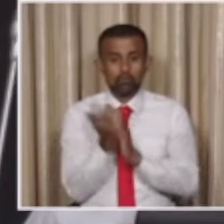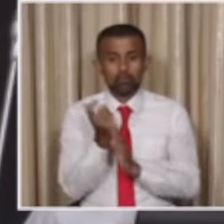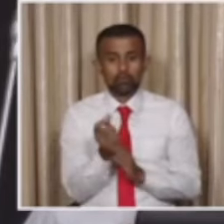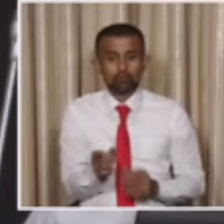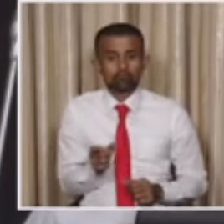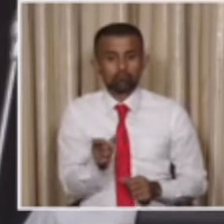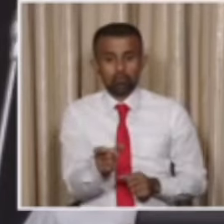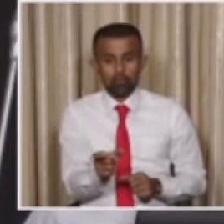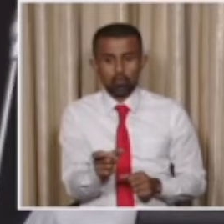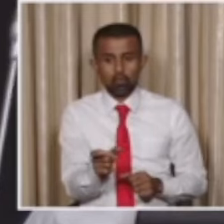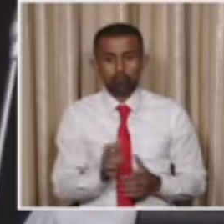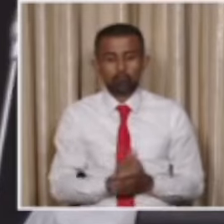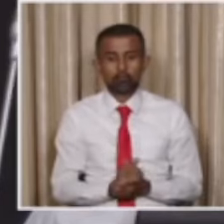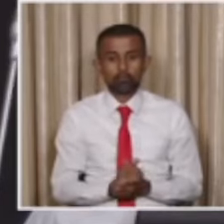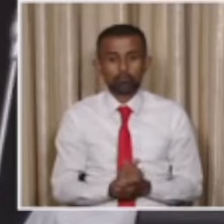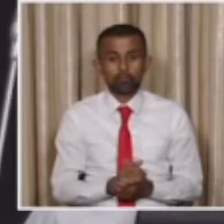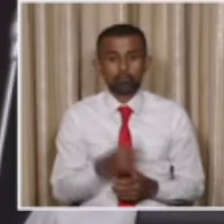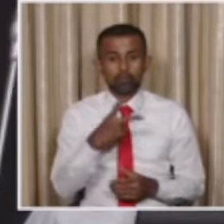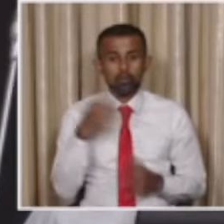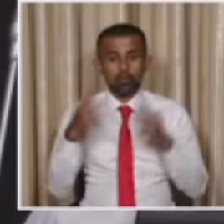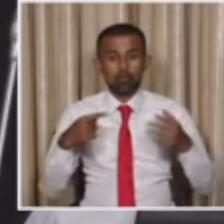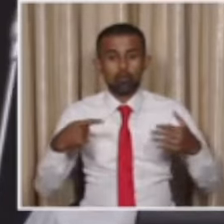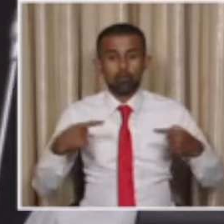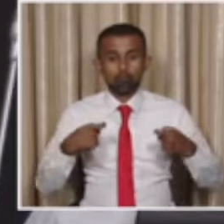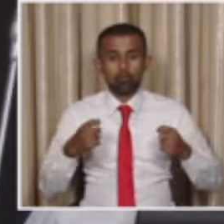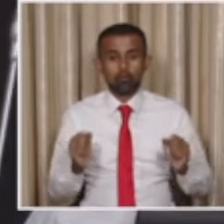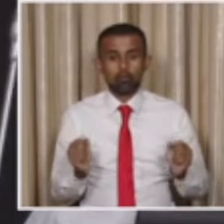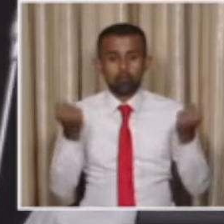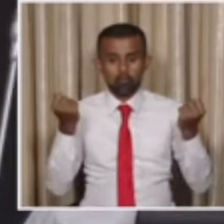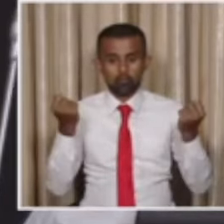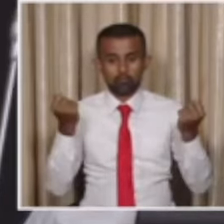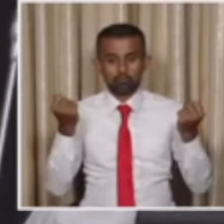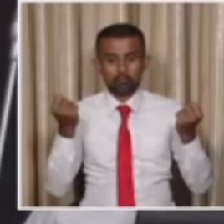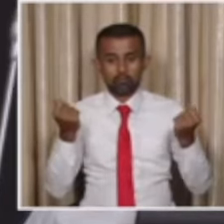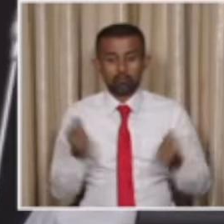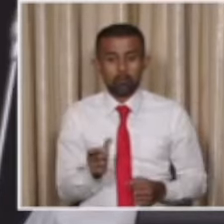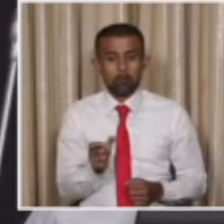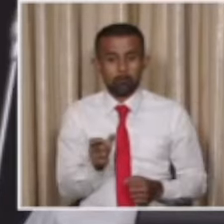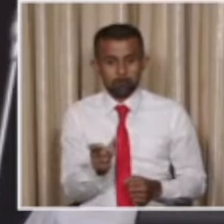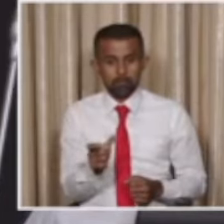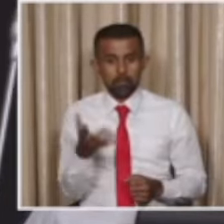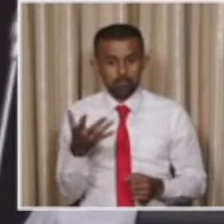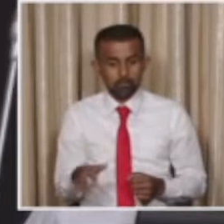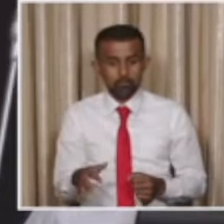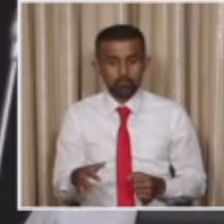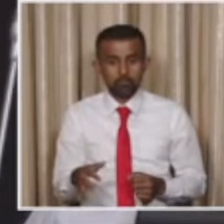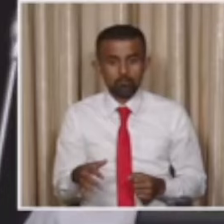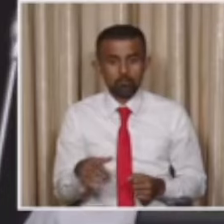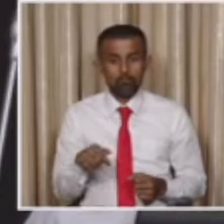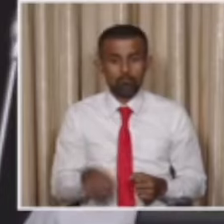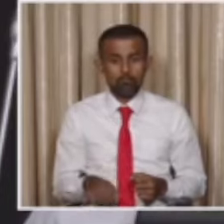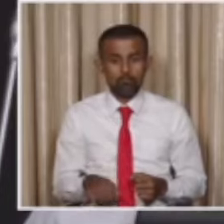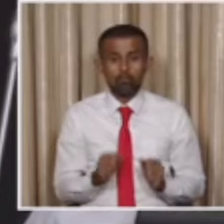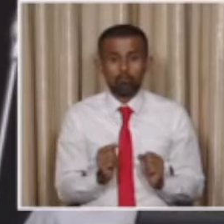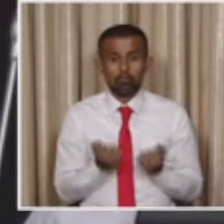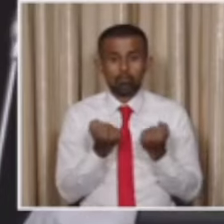අත්හිටෙව්වා. එතනින් තමයි දෙවෙනි ලෝක යුද්ධය පටන් ගත්තේ. ඒක අත්හිටවලා තමයි මේක